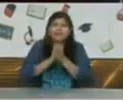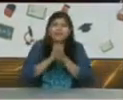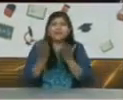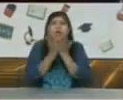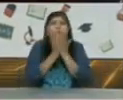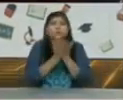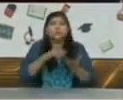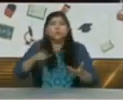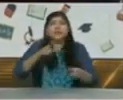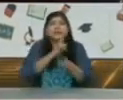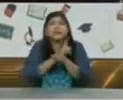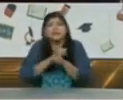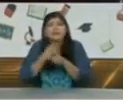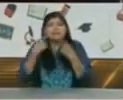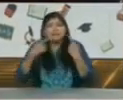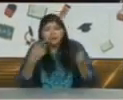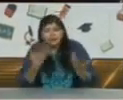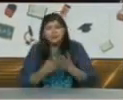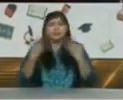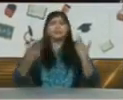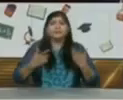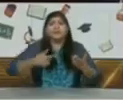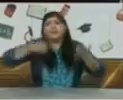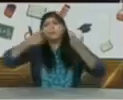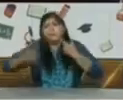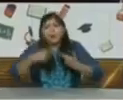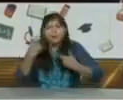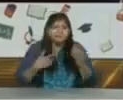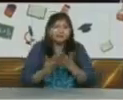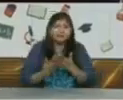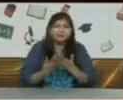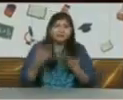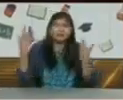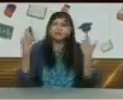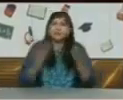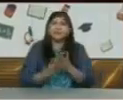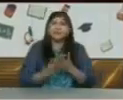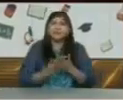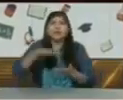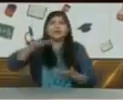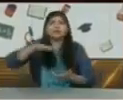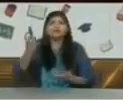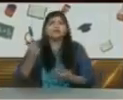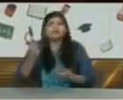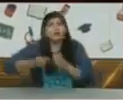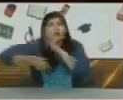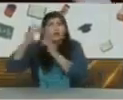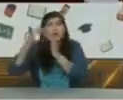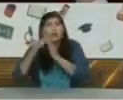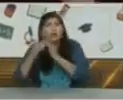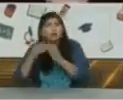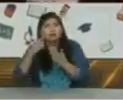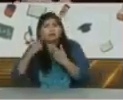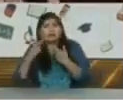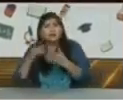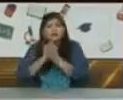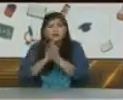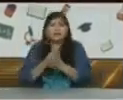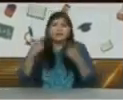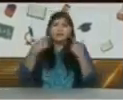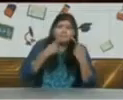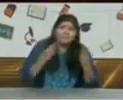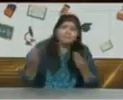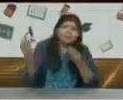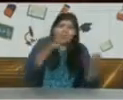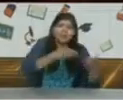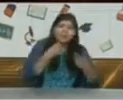क्लासरूम में, टीचर के साथ गप्पे मारना, बातें करना, घर की छोटी सी भी घटना चारों दौर एकदम से बता